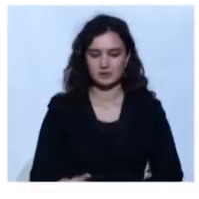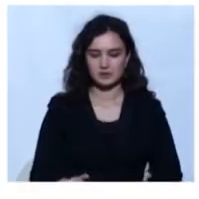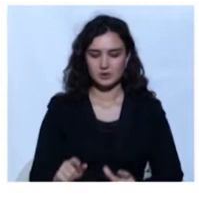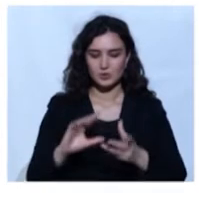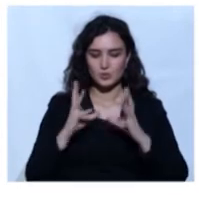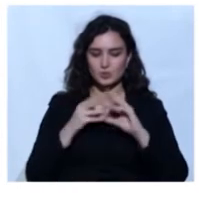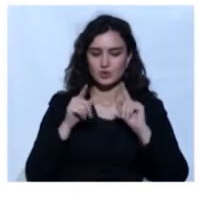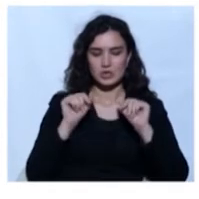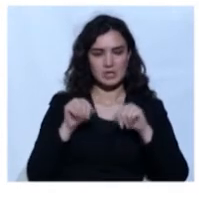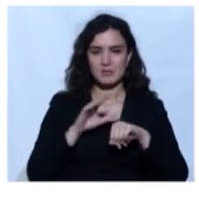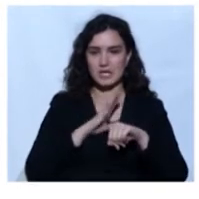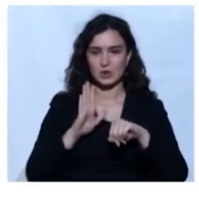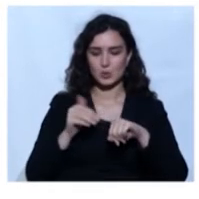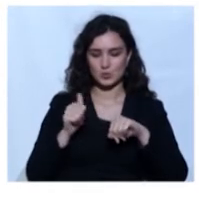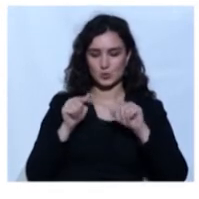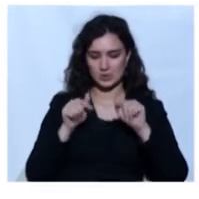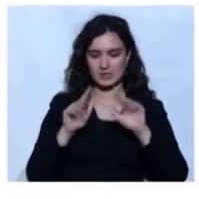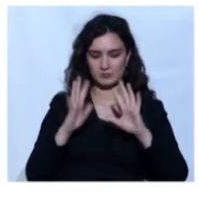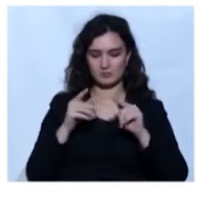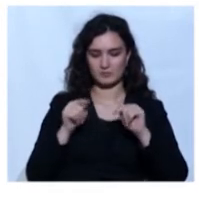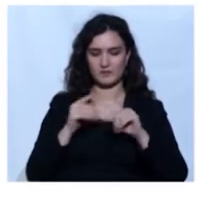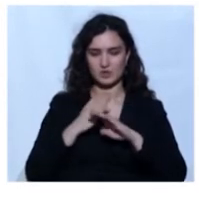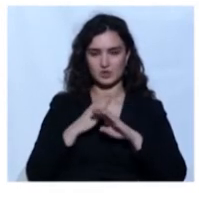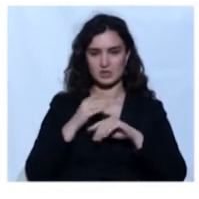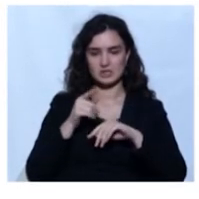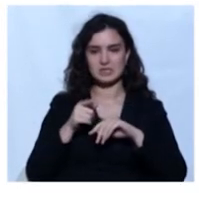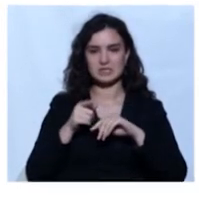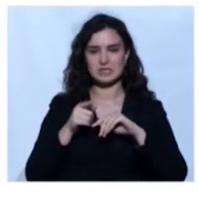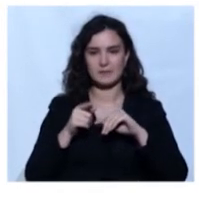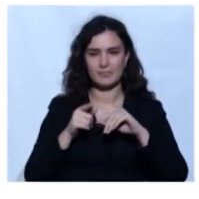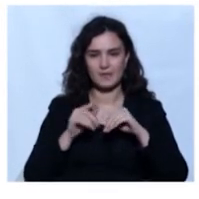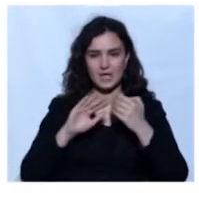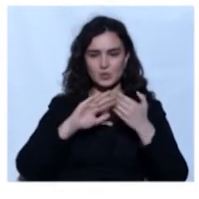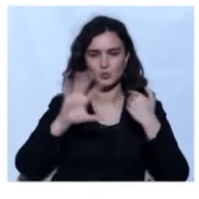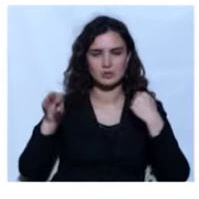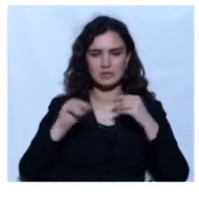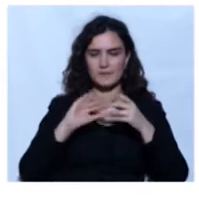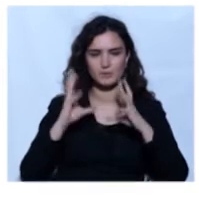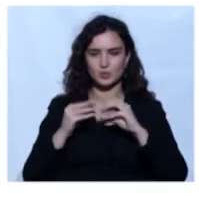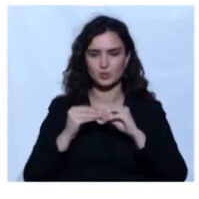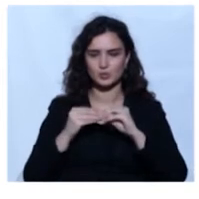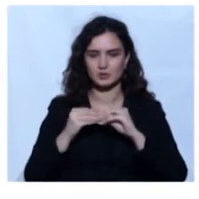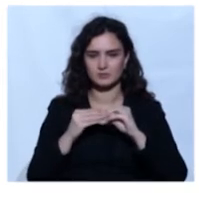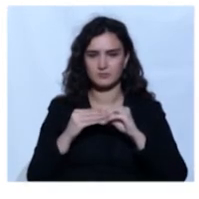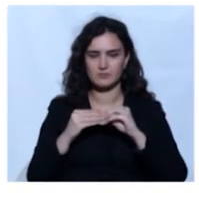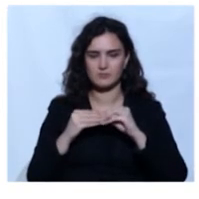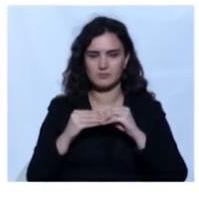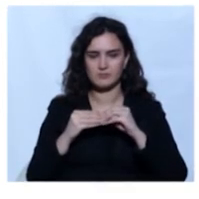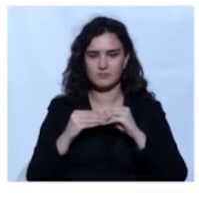სასურათო სიბრტყეზე, როგორც აი ამ შემთხვევაშია, ის გასულია აბსოლუტურად